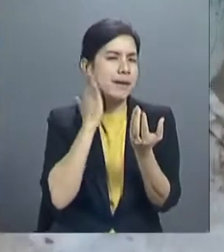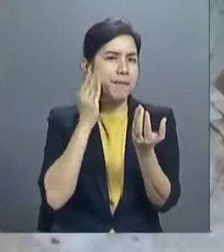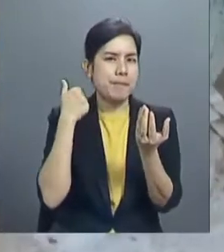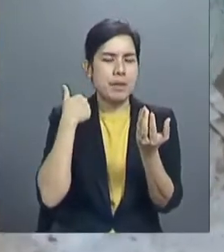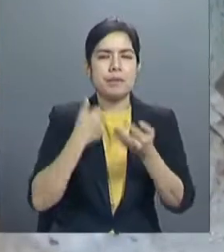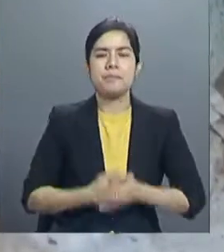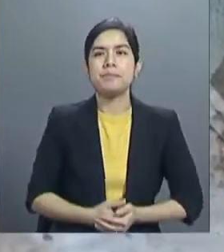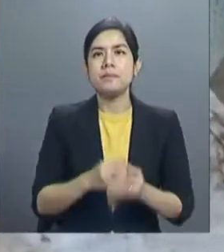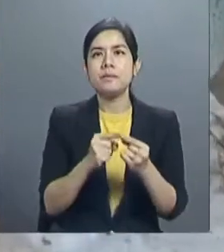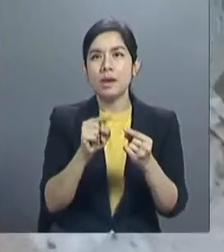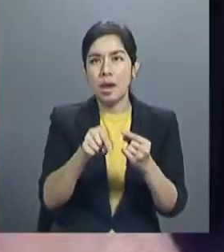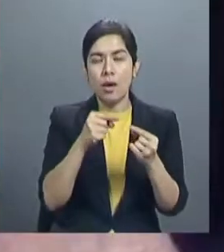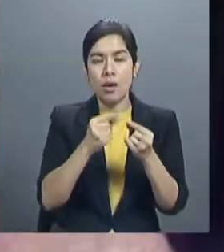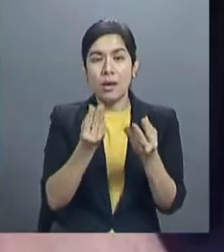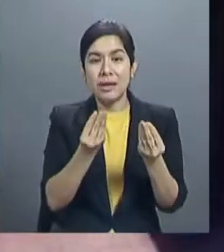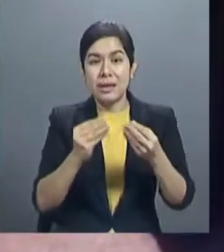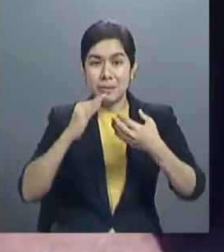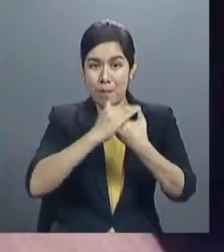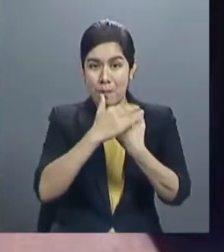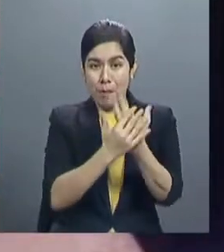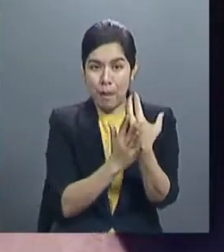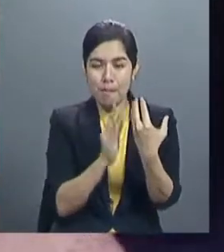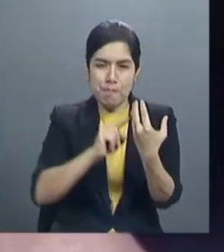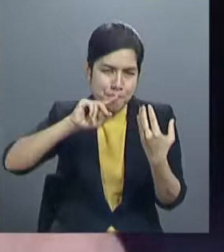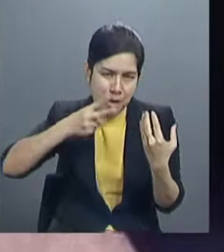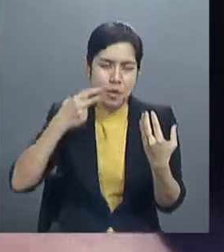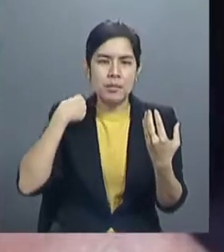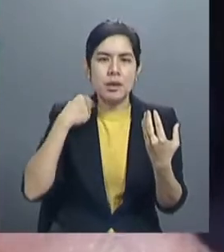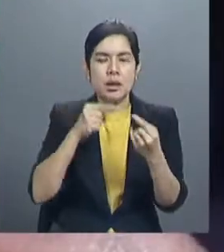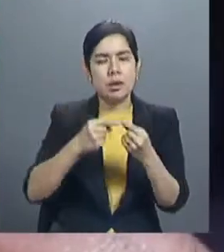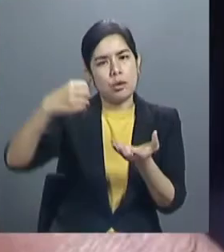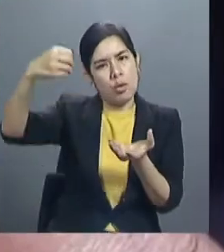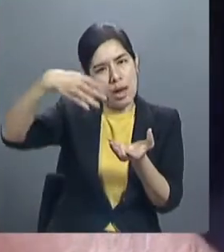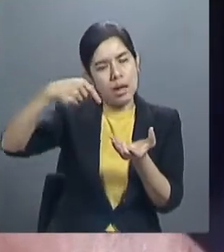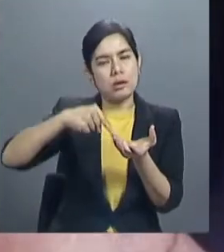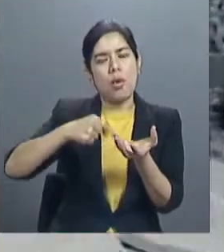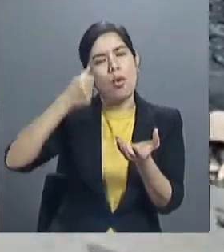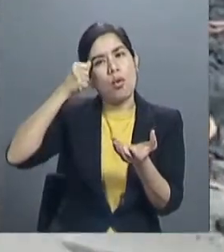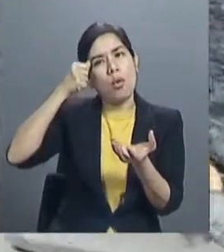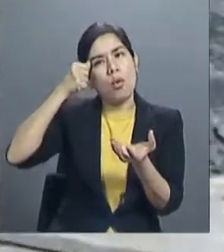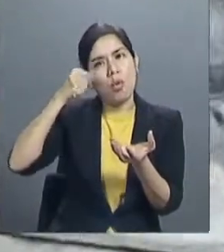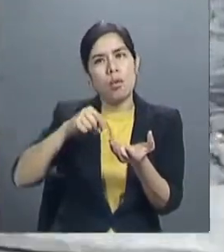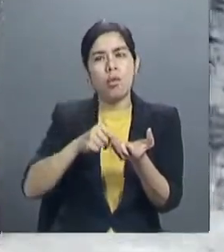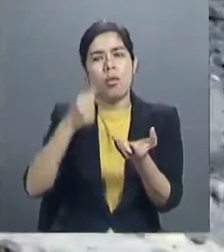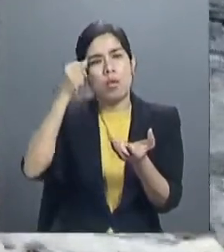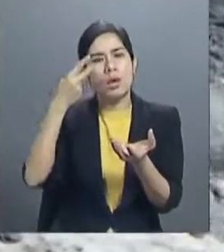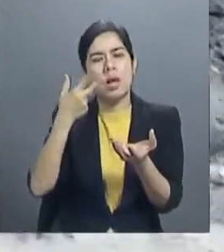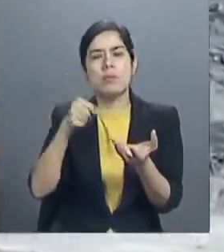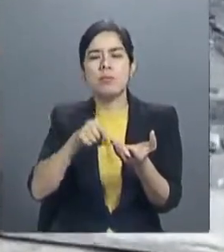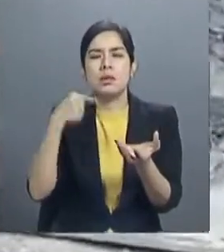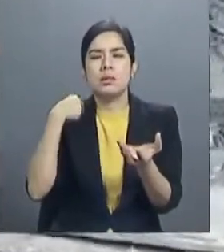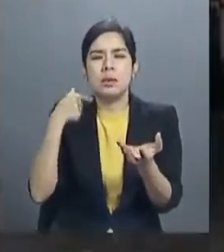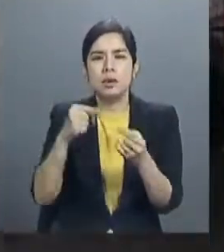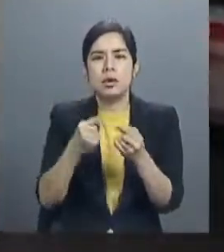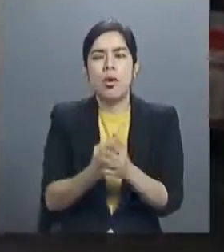าดินมาอบไว้อีกสั้นหนึ่งเอาไปตากแดด 3-4 มื้อแล้วเอาเข้าเตาเผาที่อุณหภูมิ 1,000 องศ